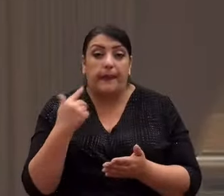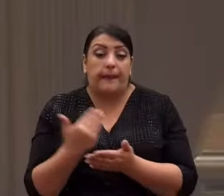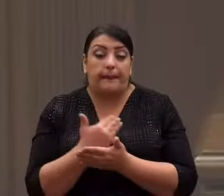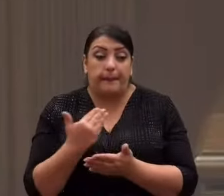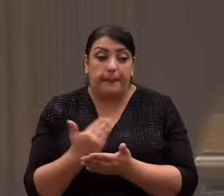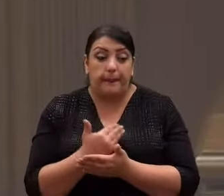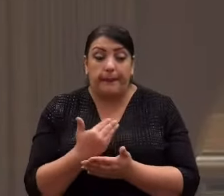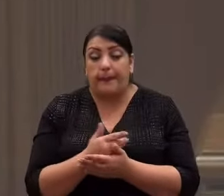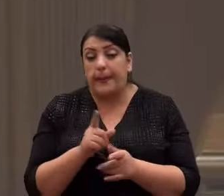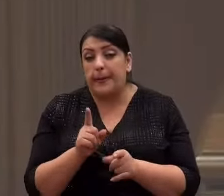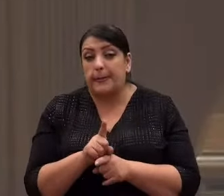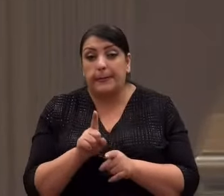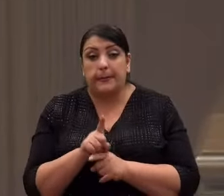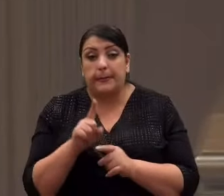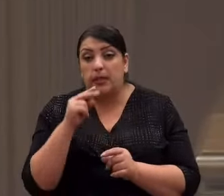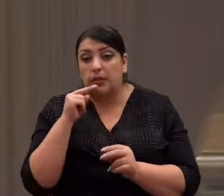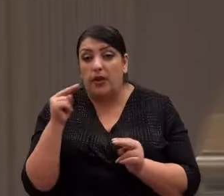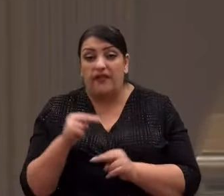չեն վկայում,